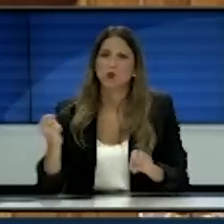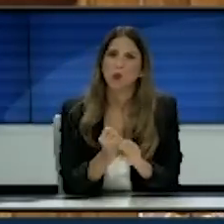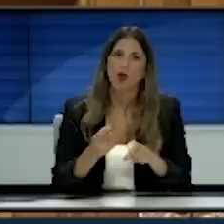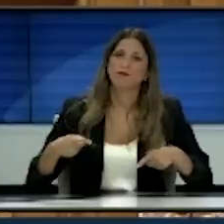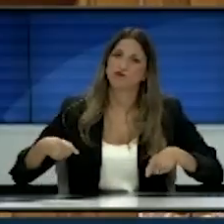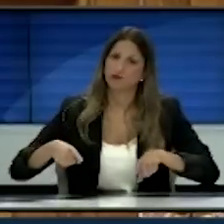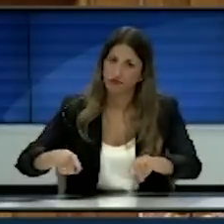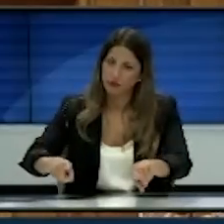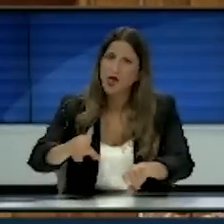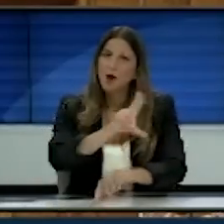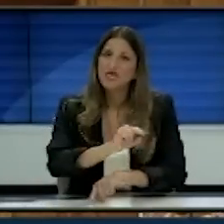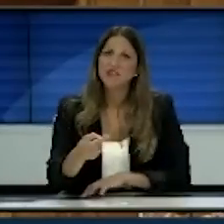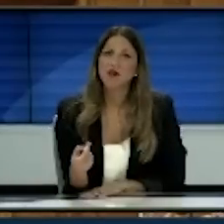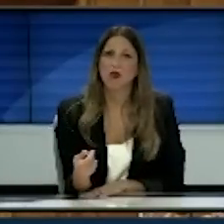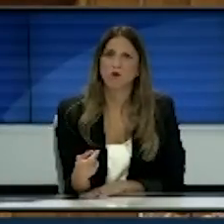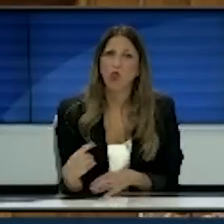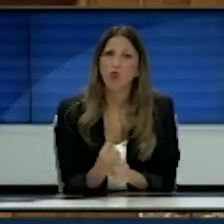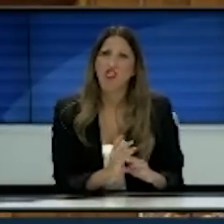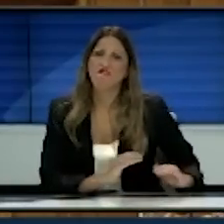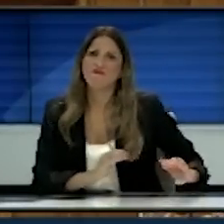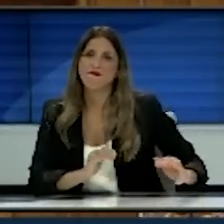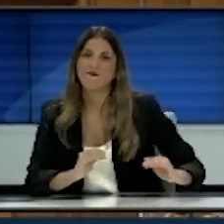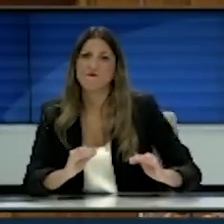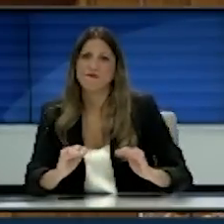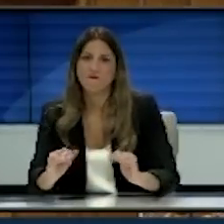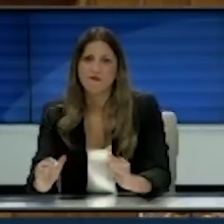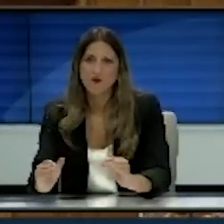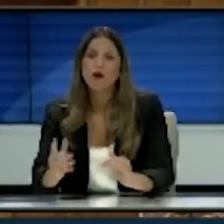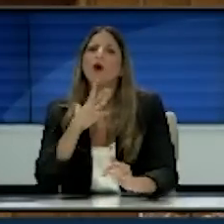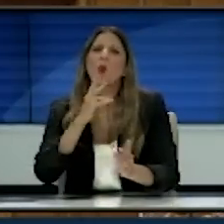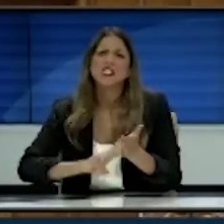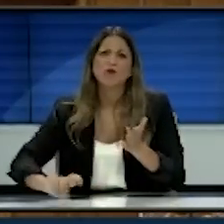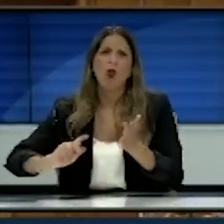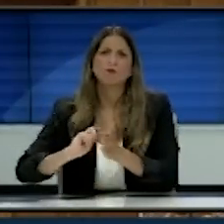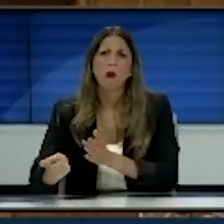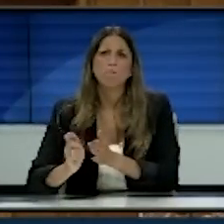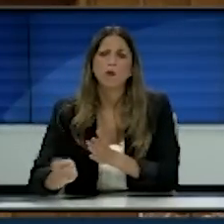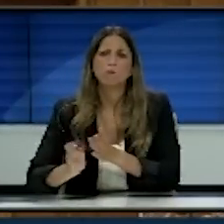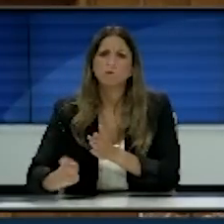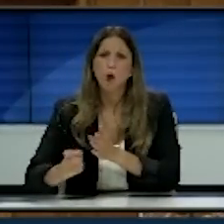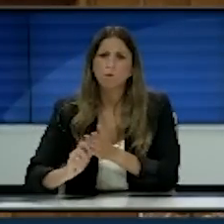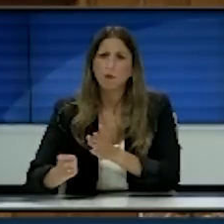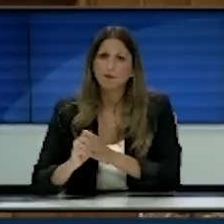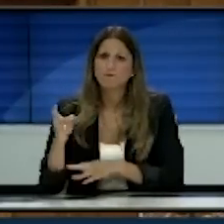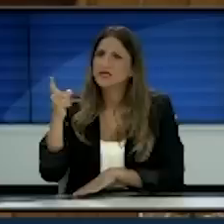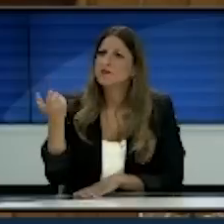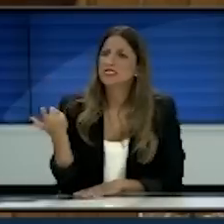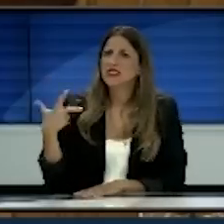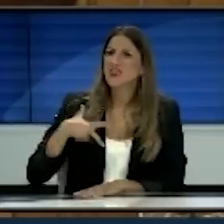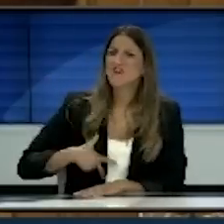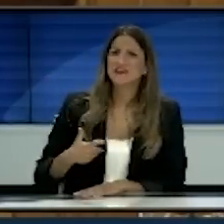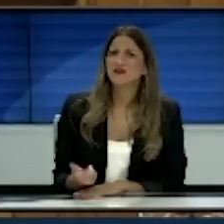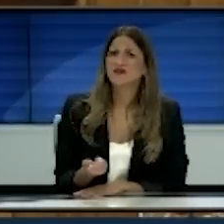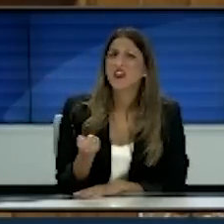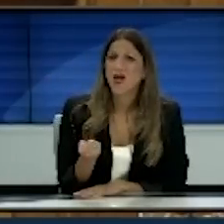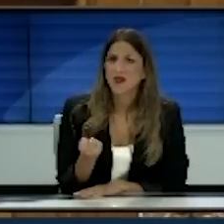είναι κίνητρο παραμονή στην εργασία, ώστε να συνεχίσουν να καταβάλλονται εισφορές. Αντί να ντρέπεστε που ένα τμήμα